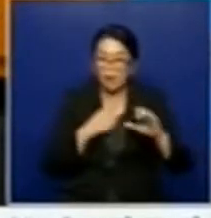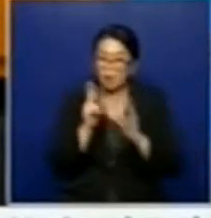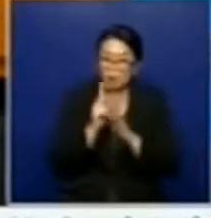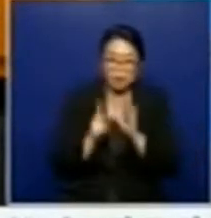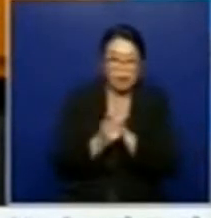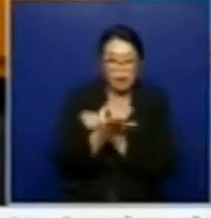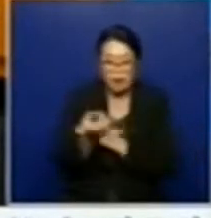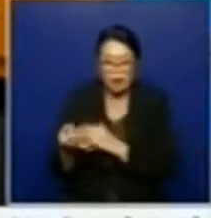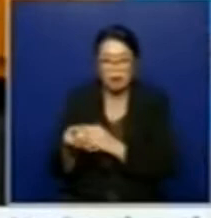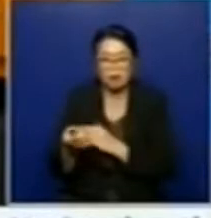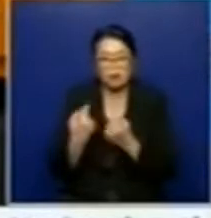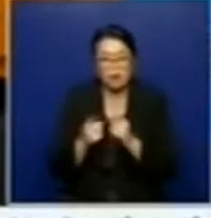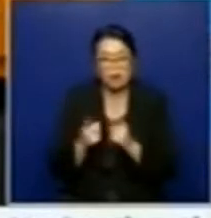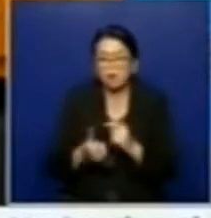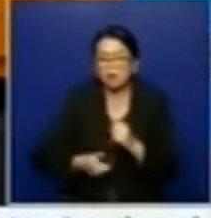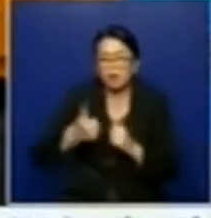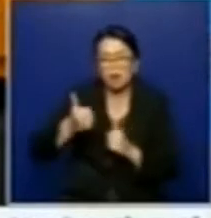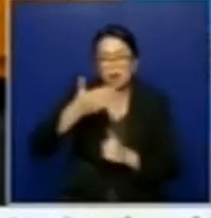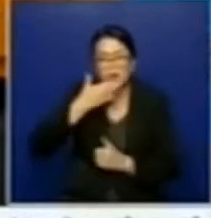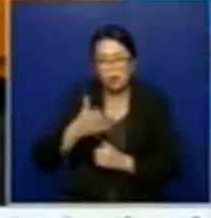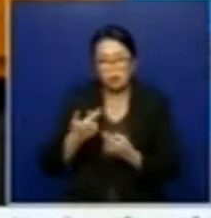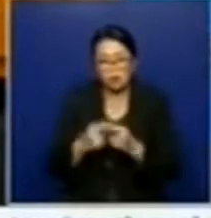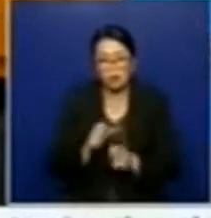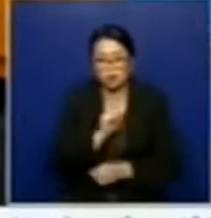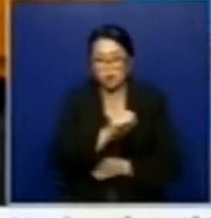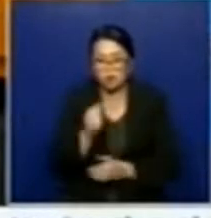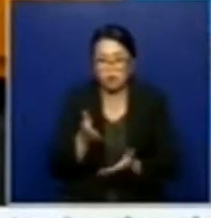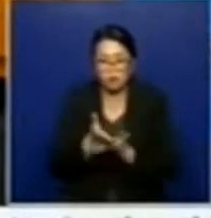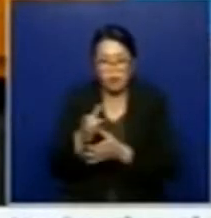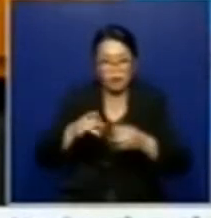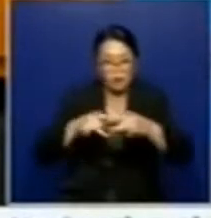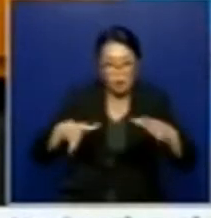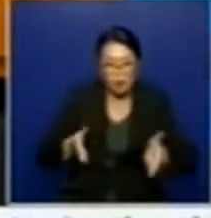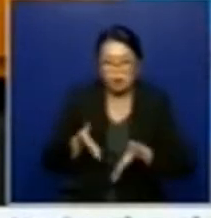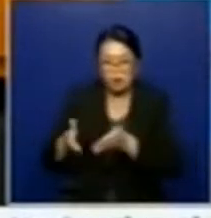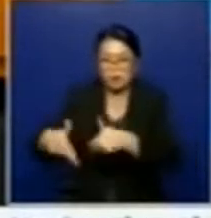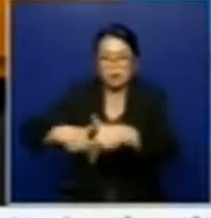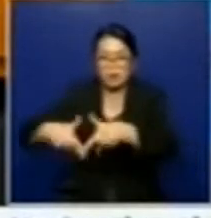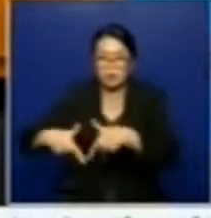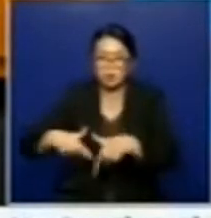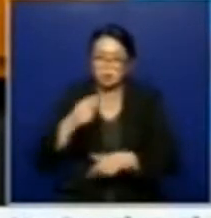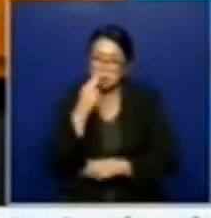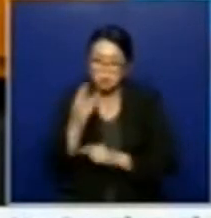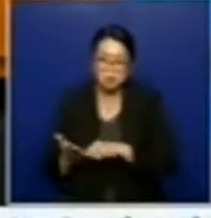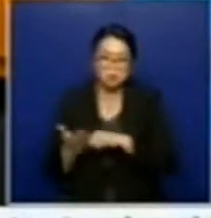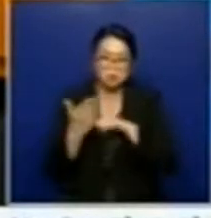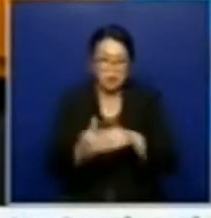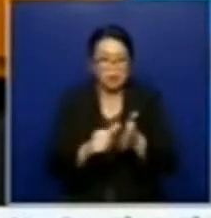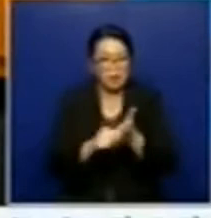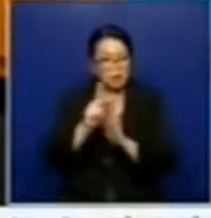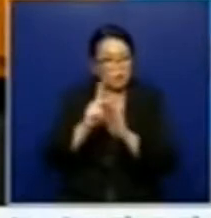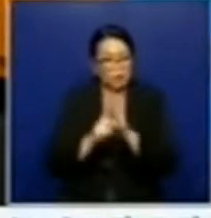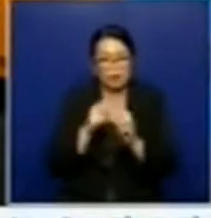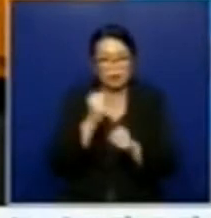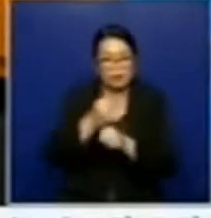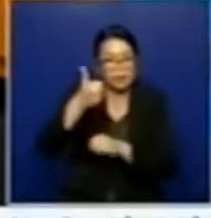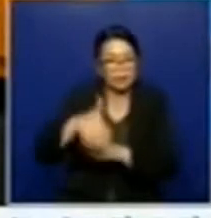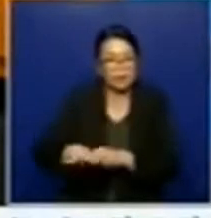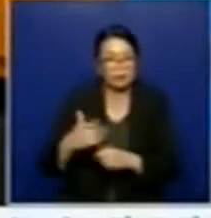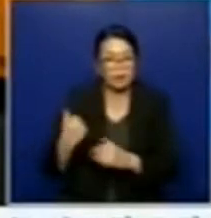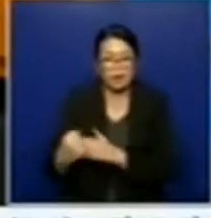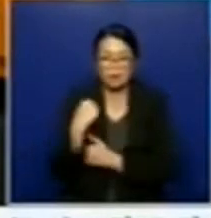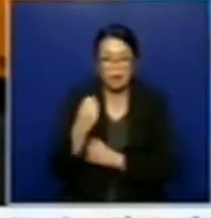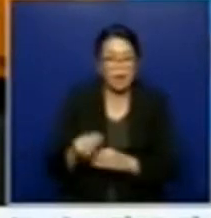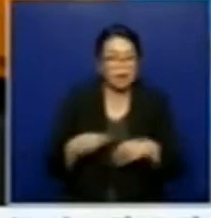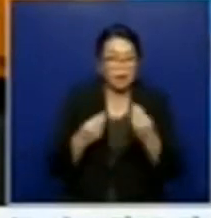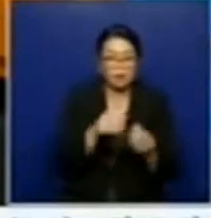แต่ส.ส.ฝ่ายค้านกับประชาชนดูเหมือนมันจะเป็นไปไม่ได้ครับที่จะได้กฎหมายหรือแก้กฎหมายอะไรและเมื่อยังให้อำนาจสว.ม